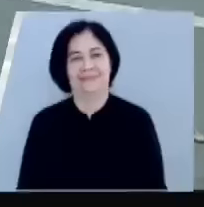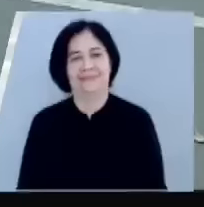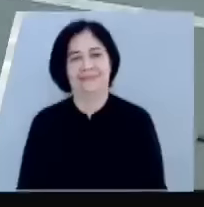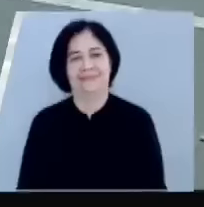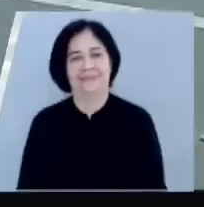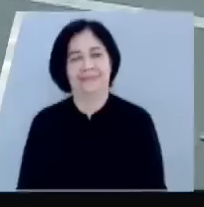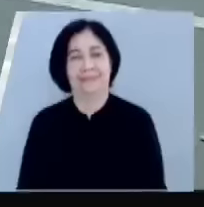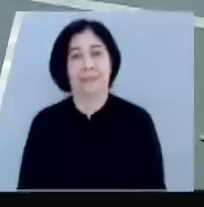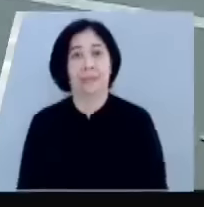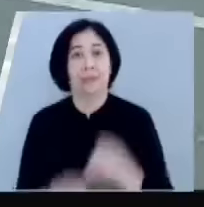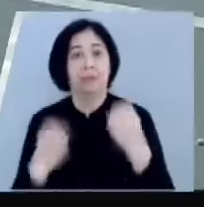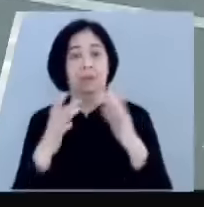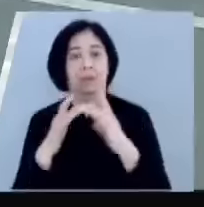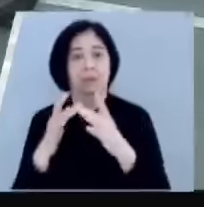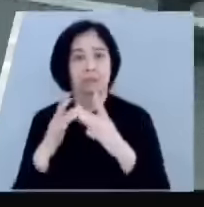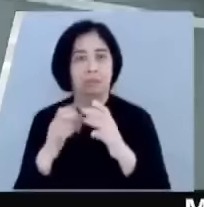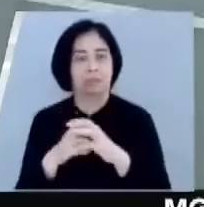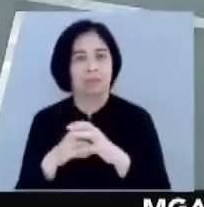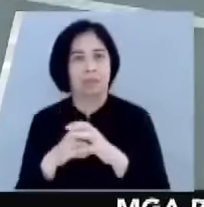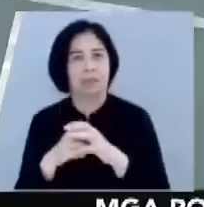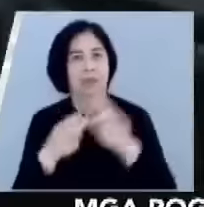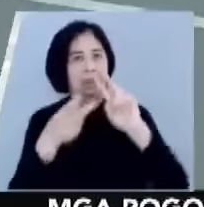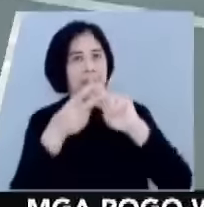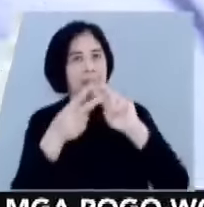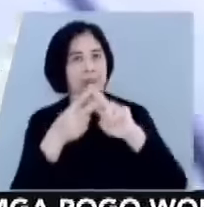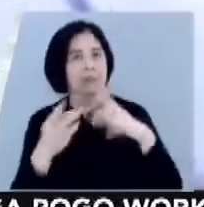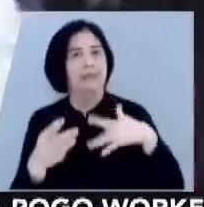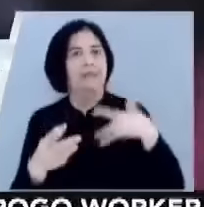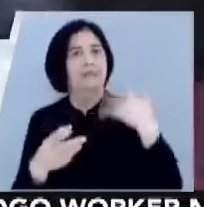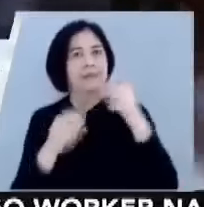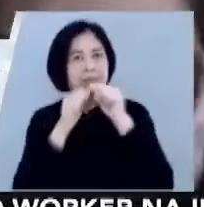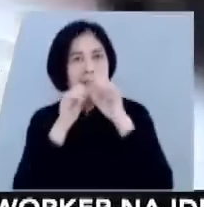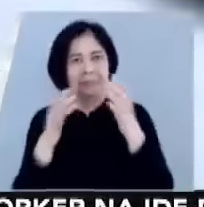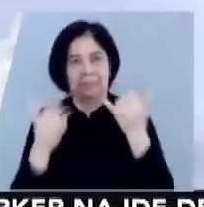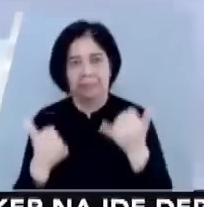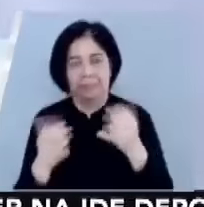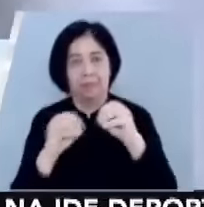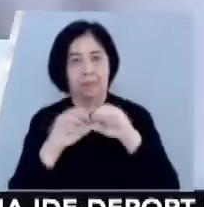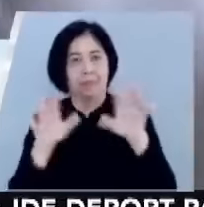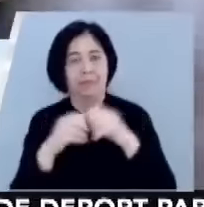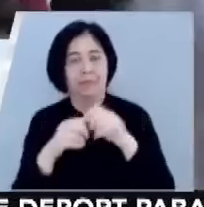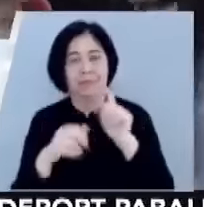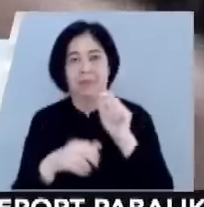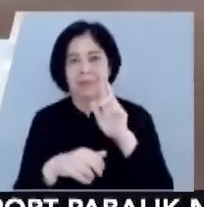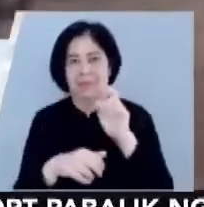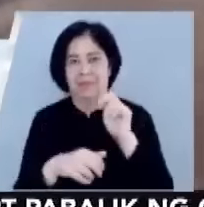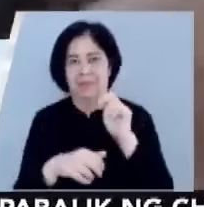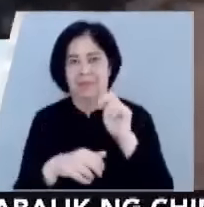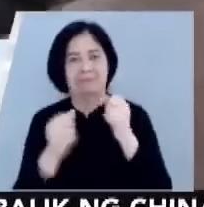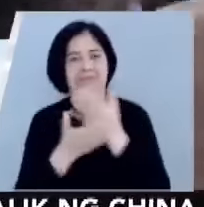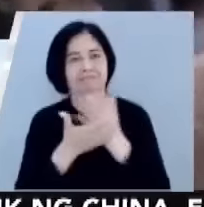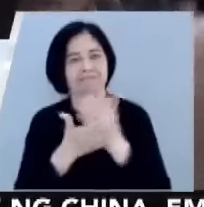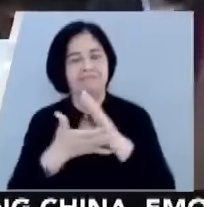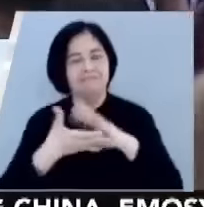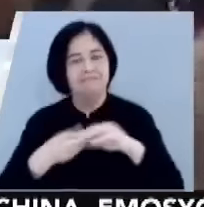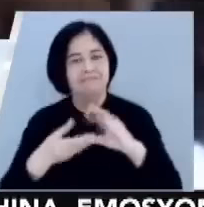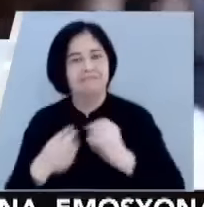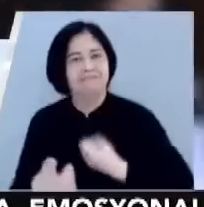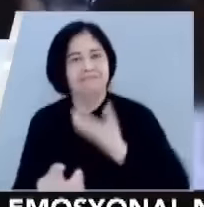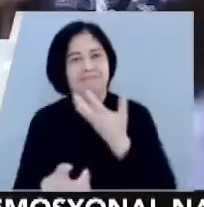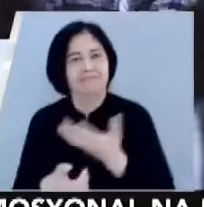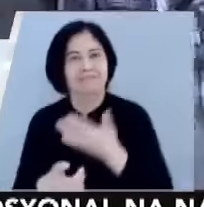Maraming netizens ang napapa-hashtag feeling blessed ngayon. Viral kasi ang trend kung saan may mga nagbabahagi ng kwento ng kanilang mga small